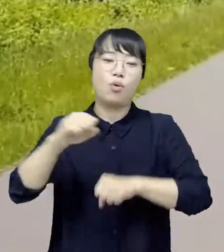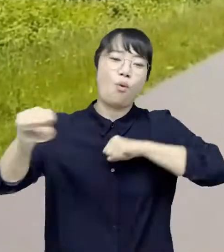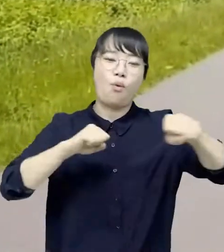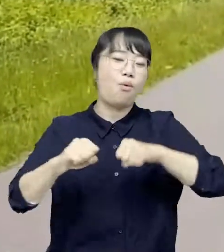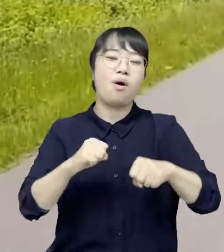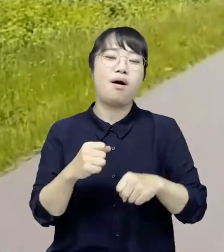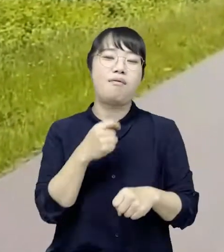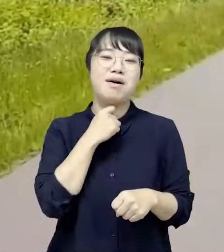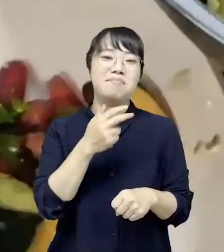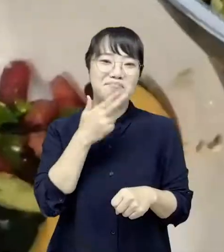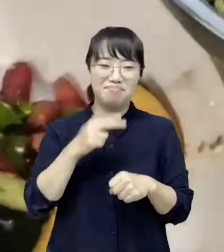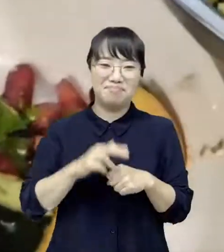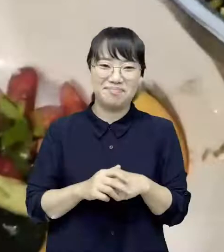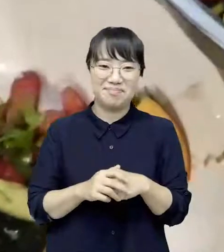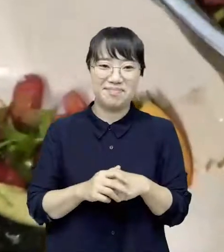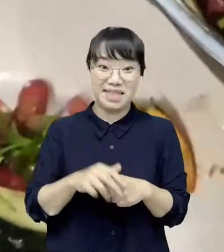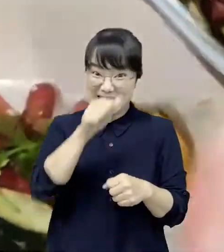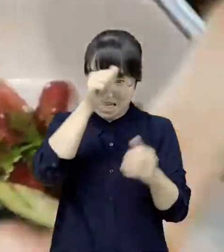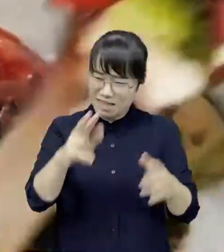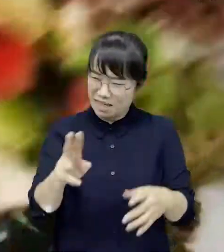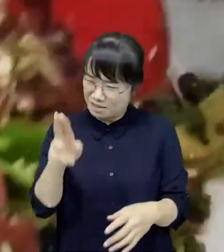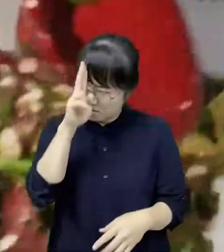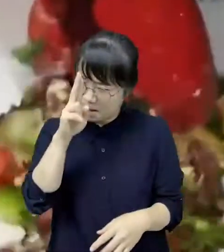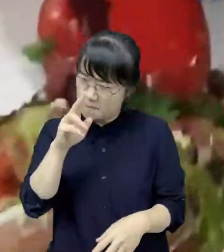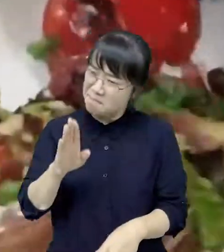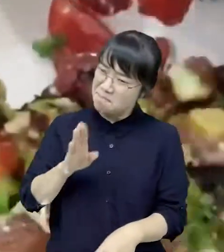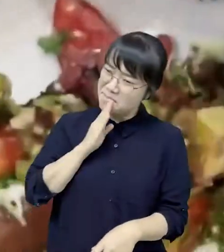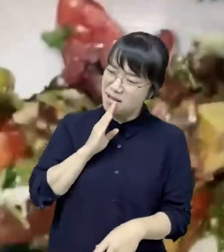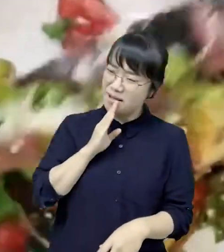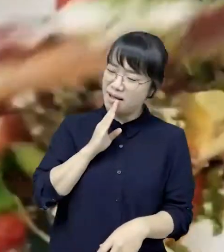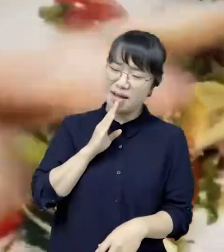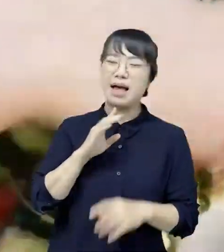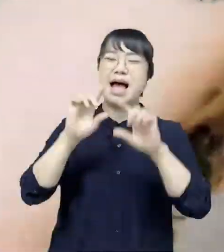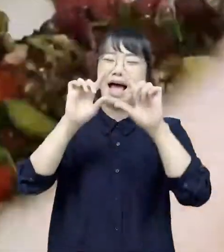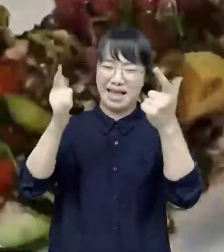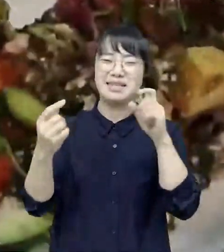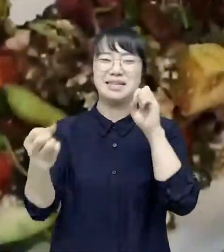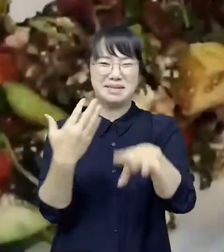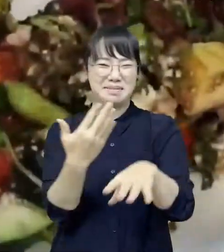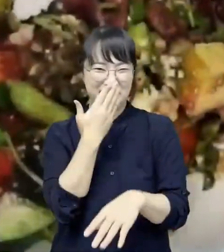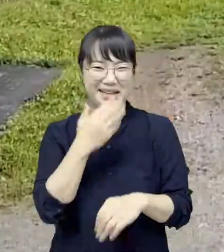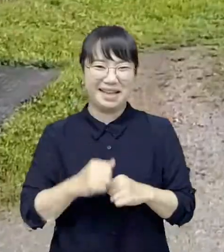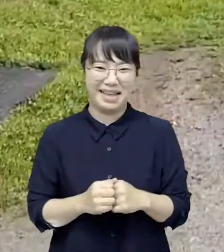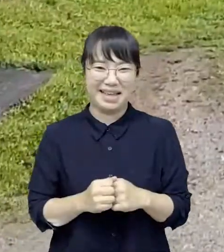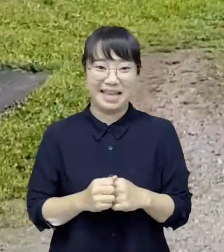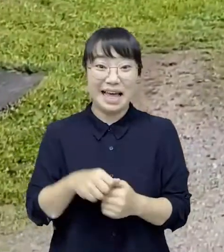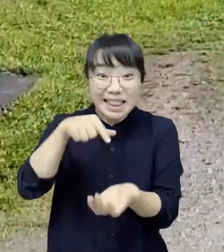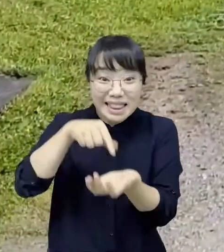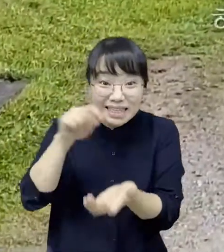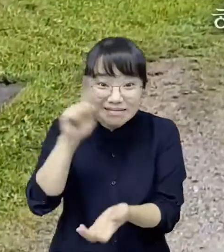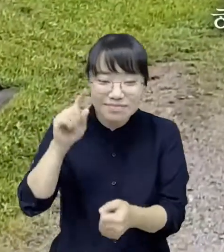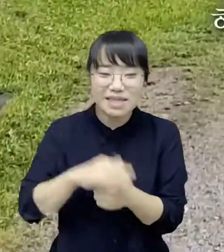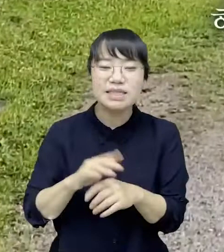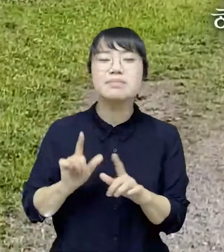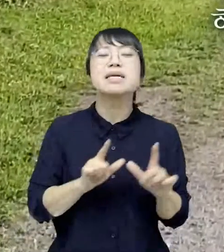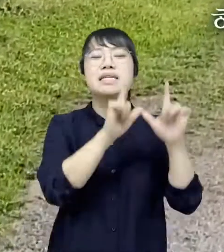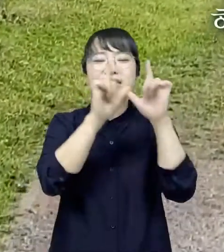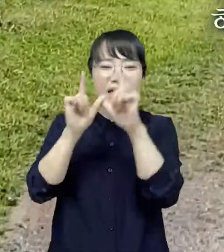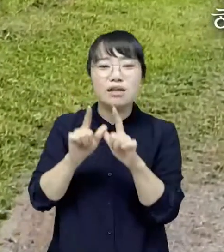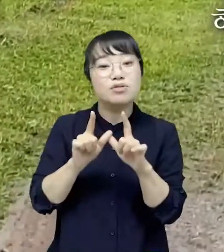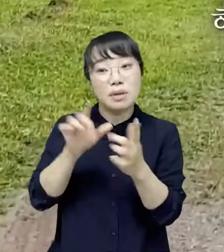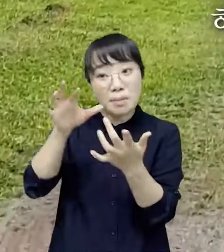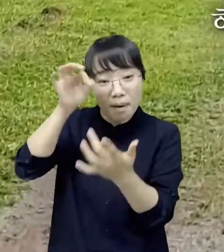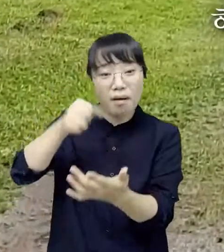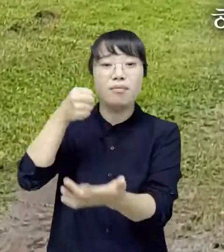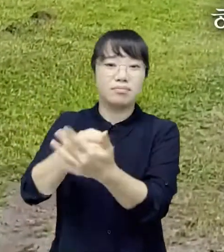것이다. 이것이 인생의 정답이냐 묻는다면 아니라고 하겠다. 단지 지금 내가 살 수 있는